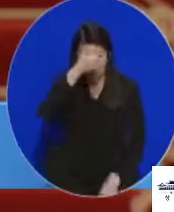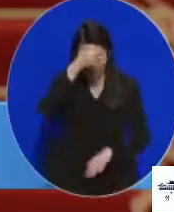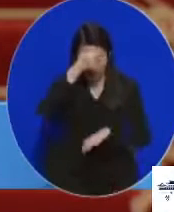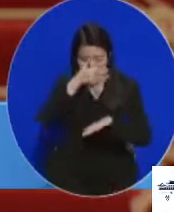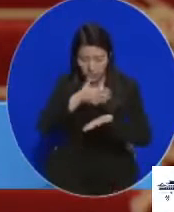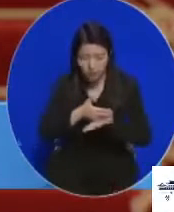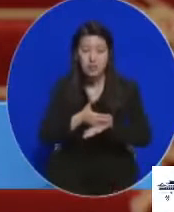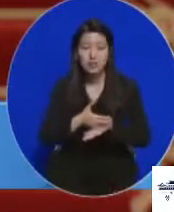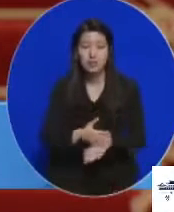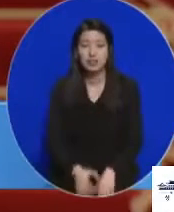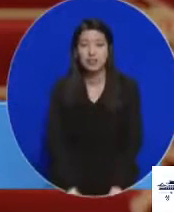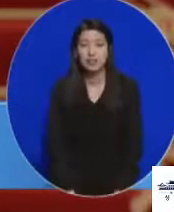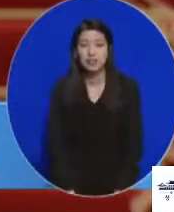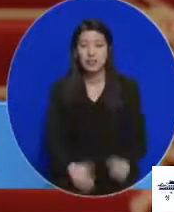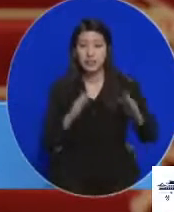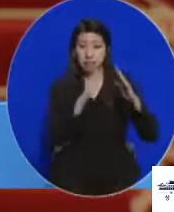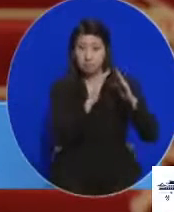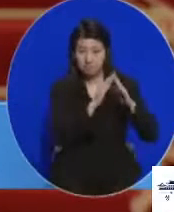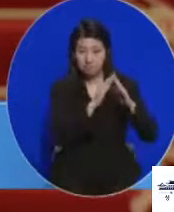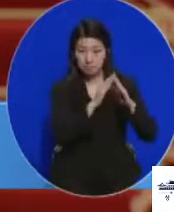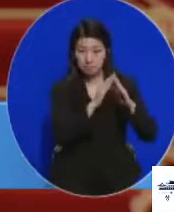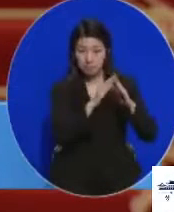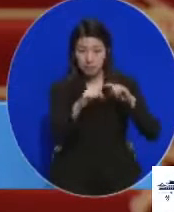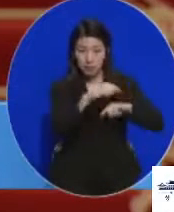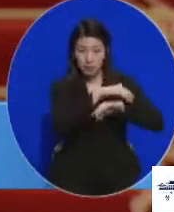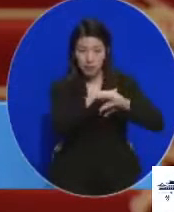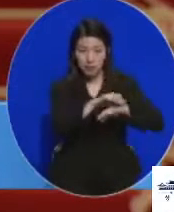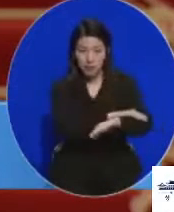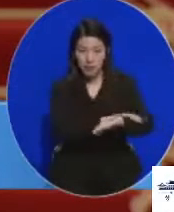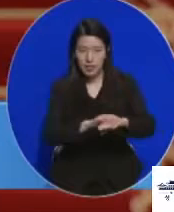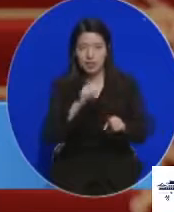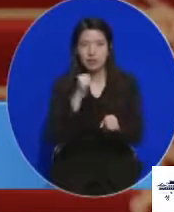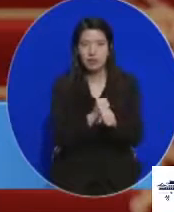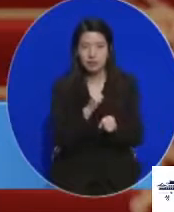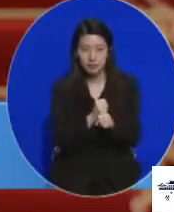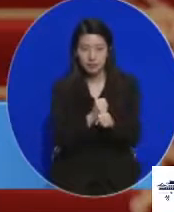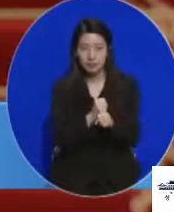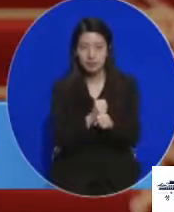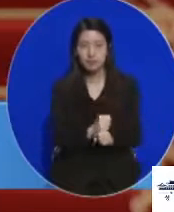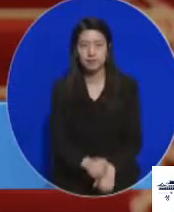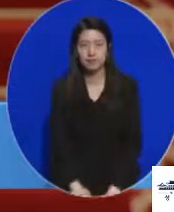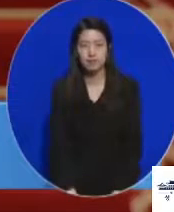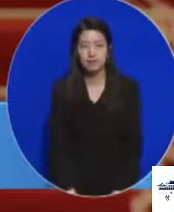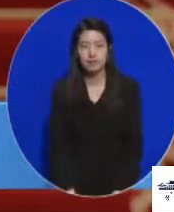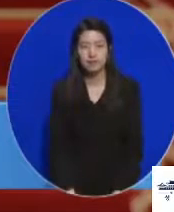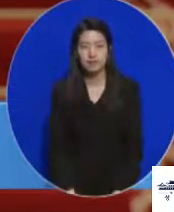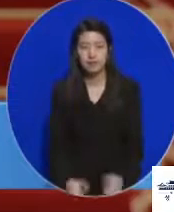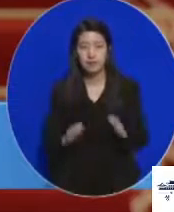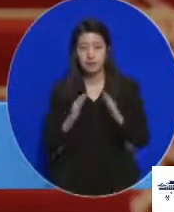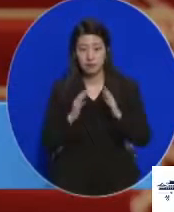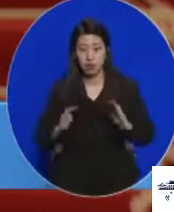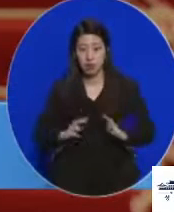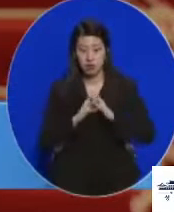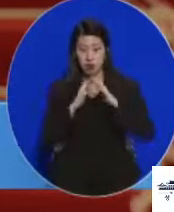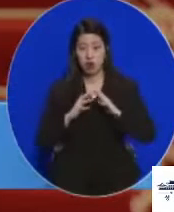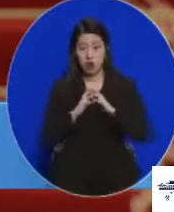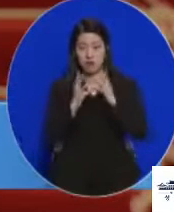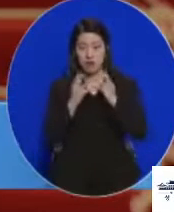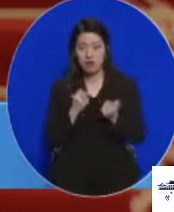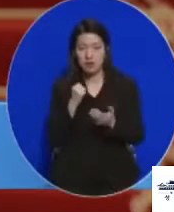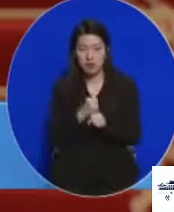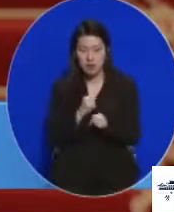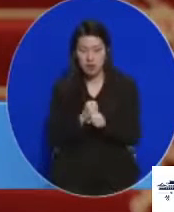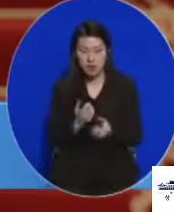필요한 대책 마련을 주저하지 않겠습니다 특별히 공급 확대에 역점을 두고